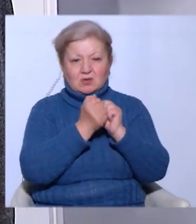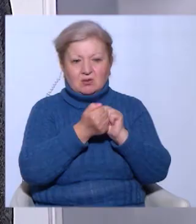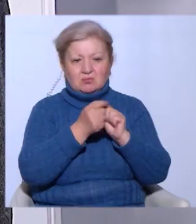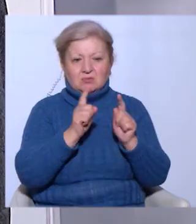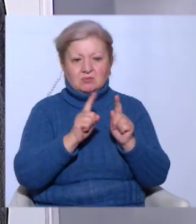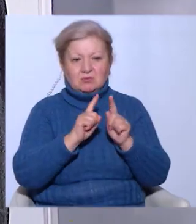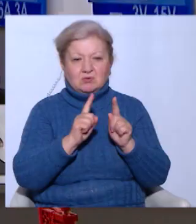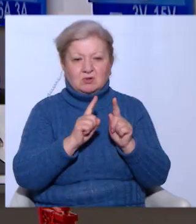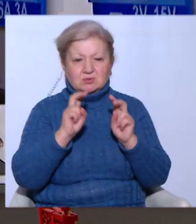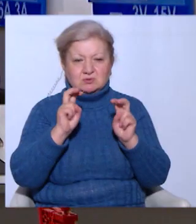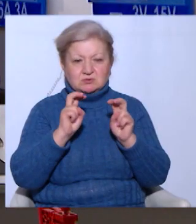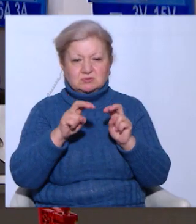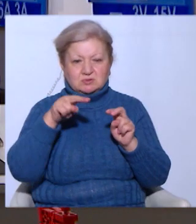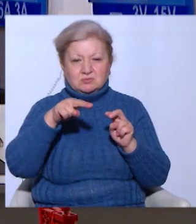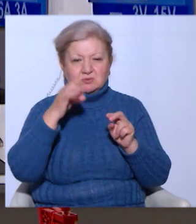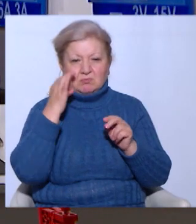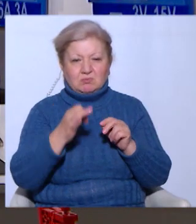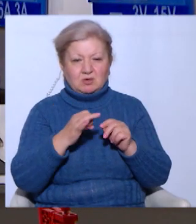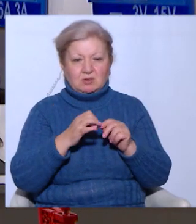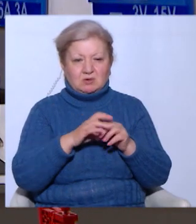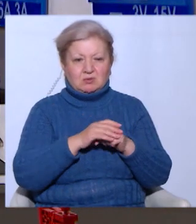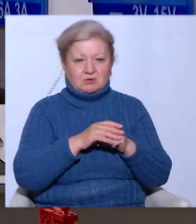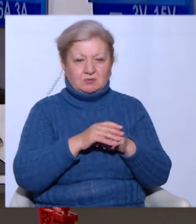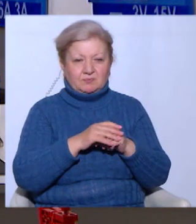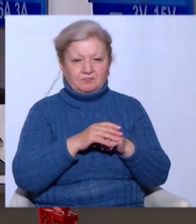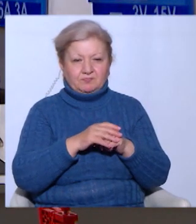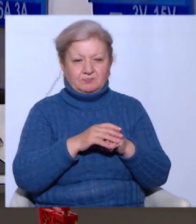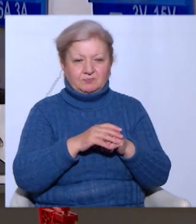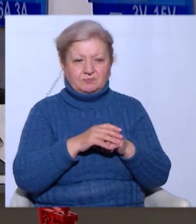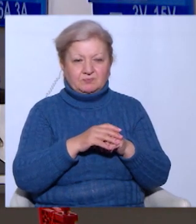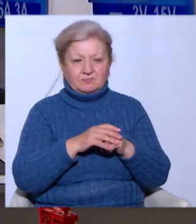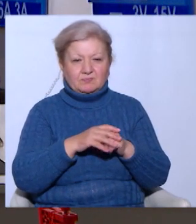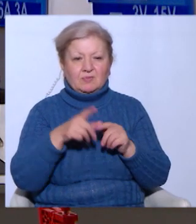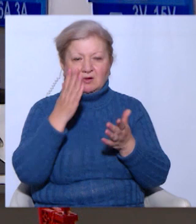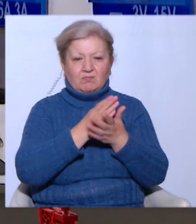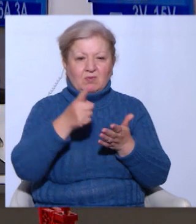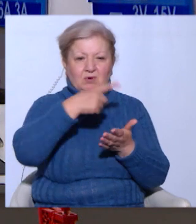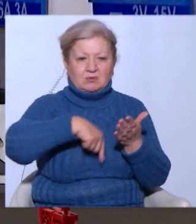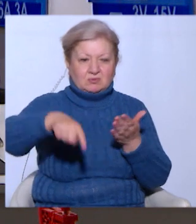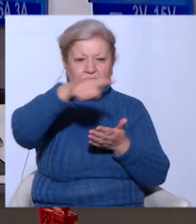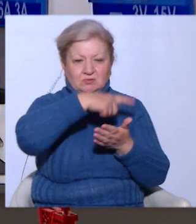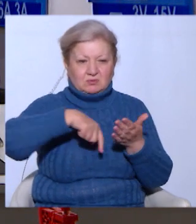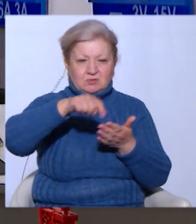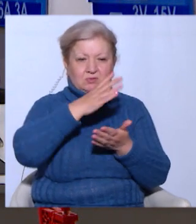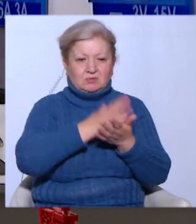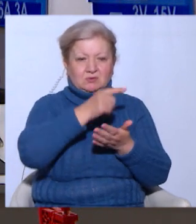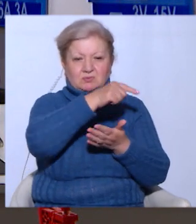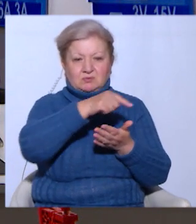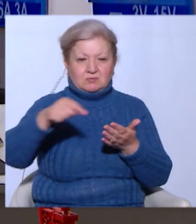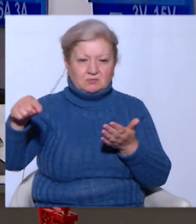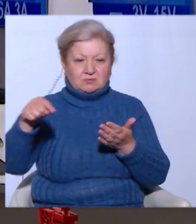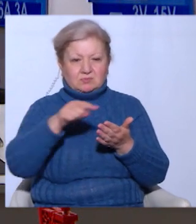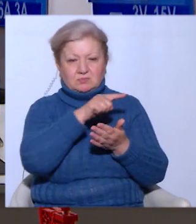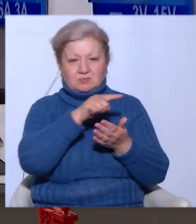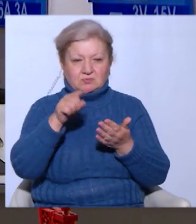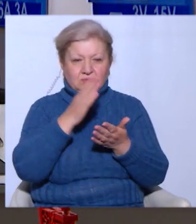რას ნიშნავს პი. გვაქვს წრეწირი, ესაა დიამეტრი, ავიღოთ